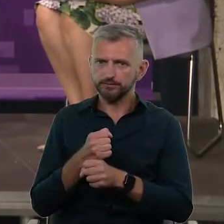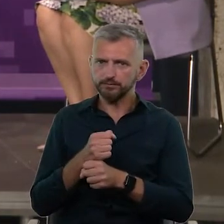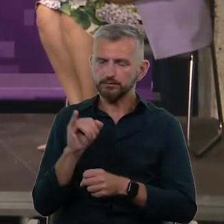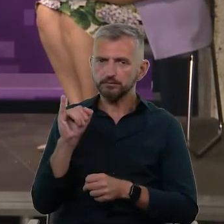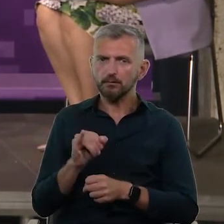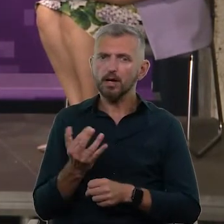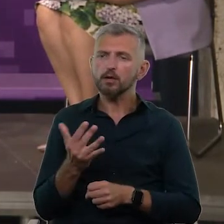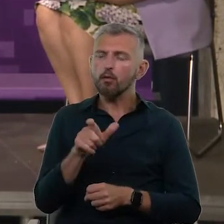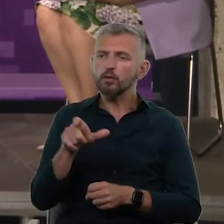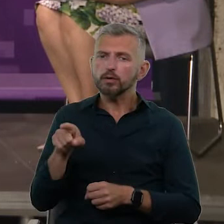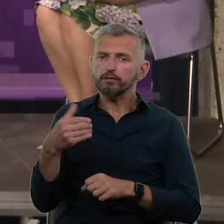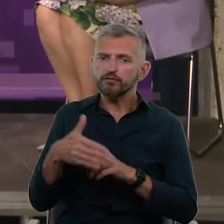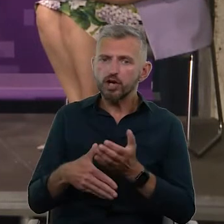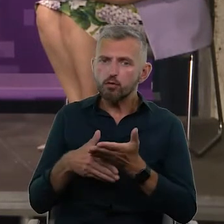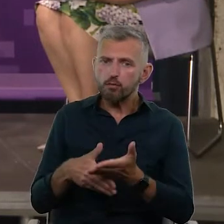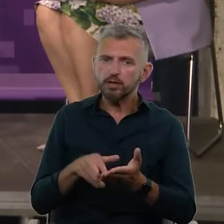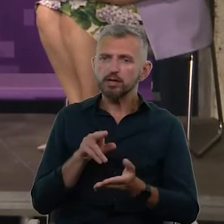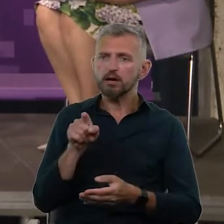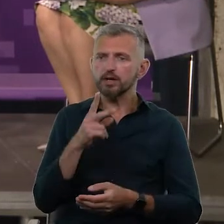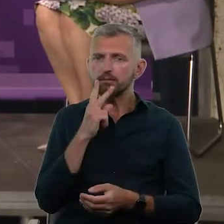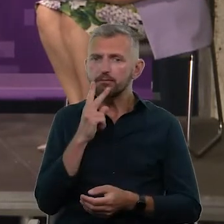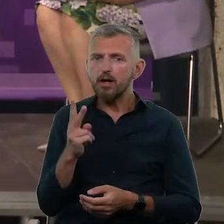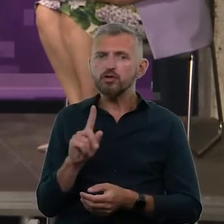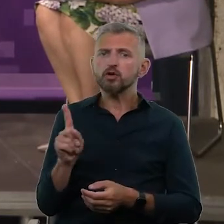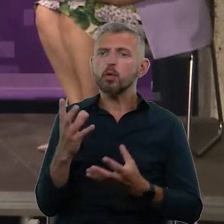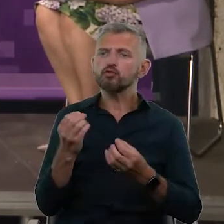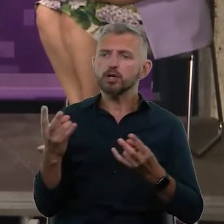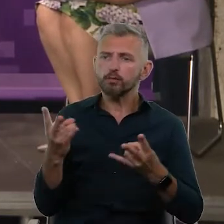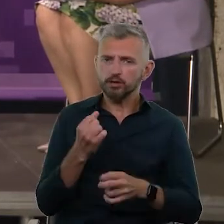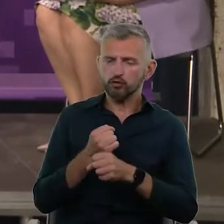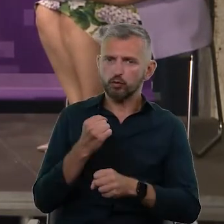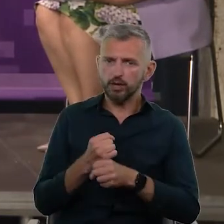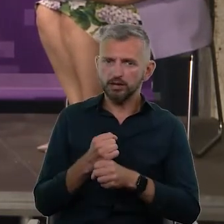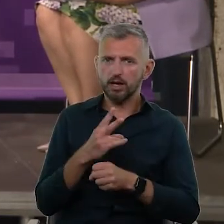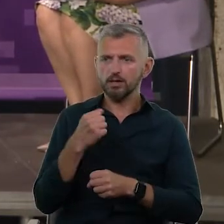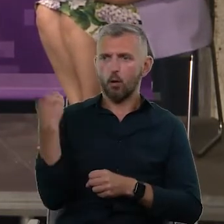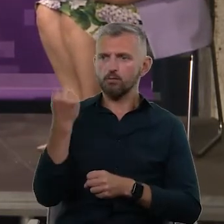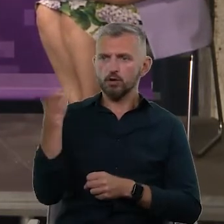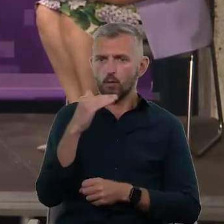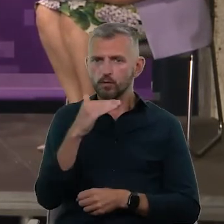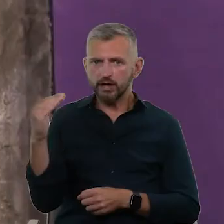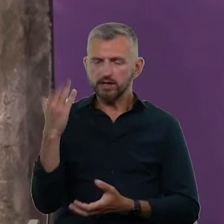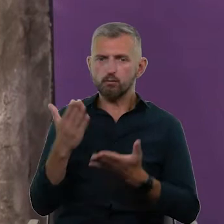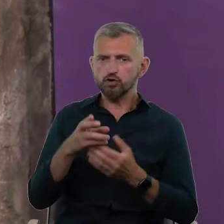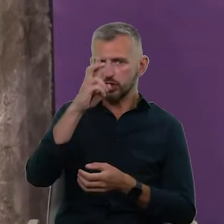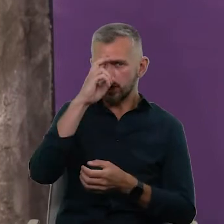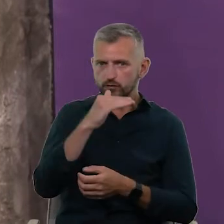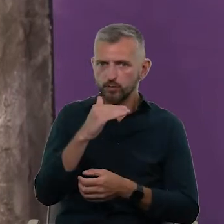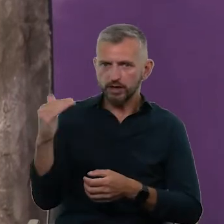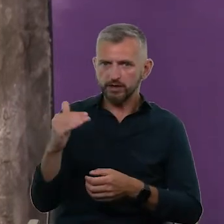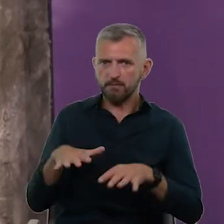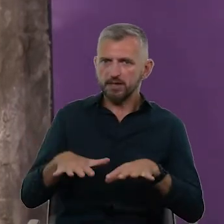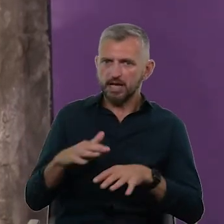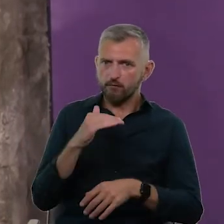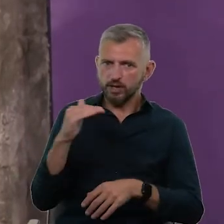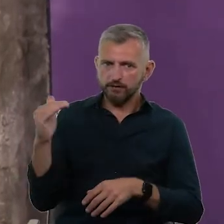і скільком людям ви вже допомогли, і як ви бачите, що ще необхідно зробити там на обласному рівні, може державному рівні,